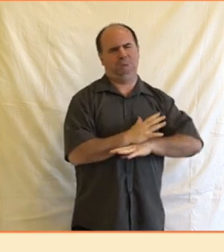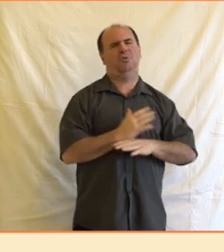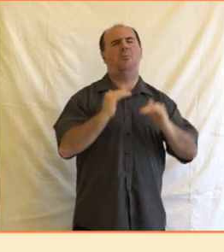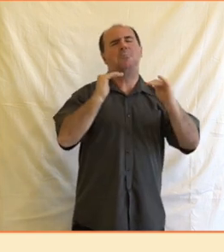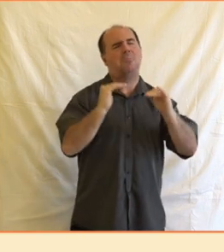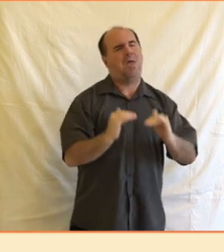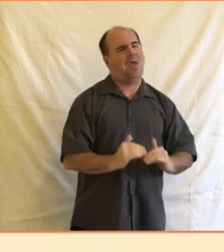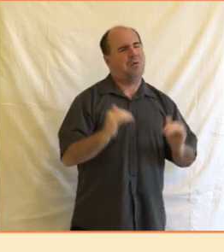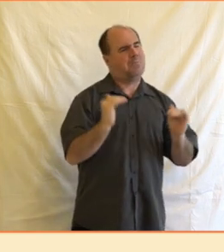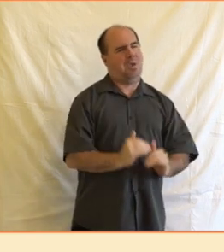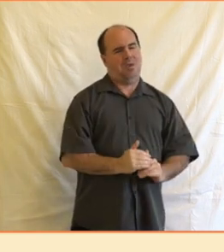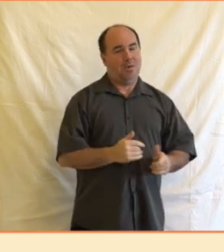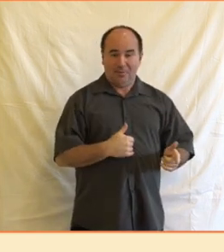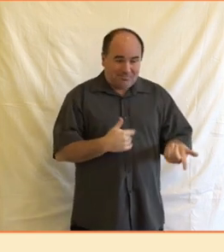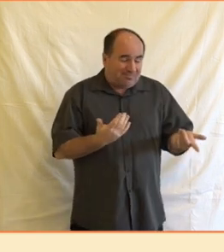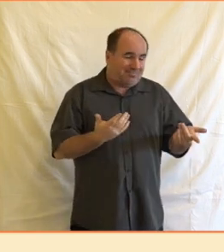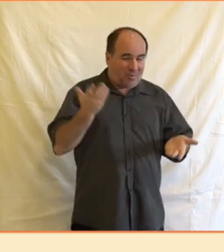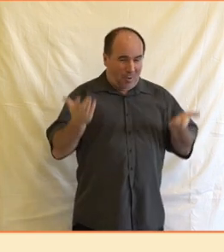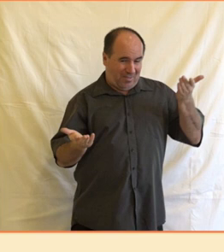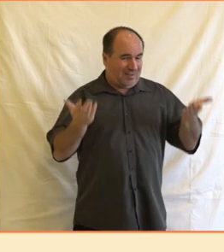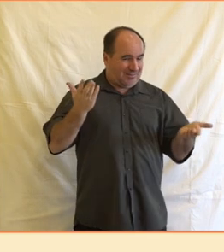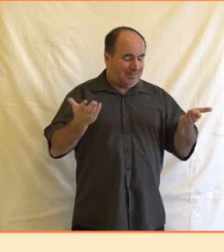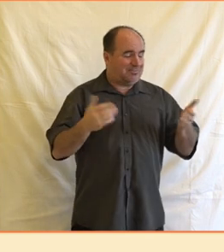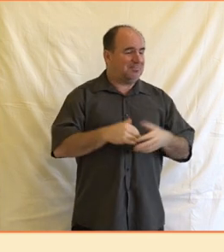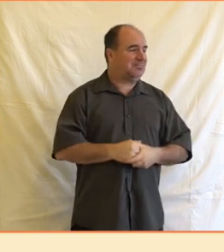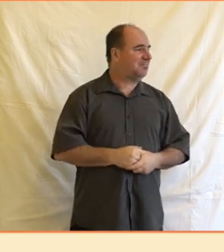pak dokonce řekla, že to neumí posoudit.